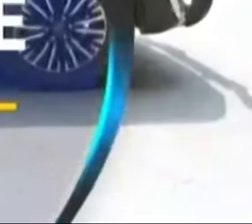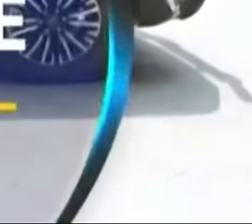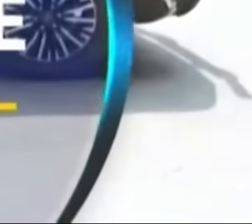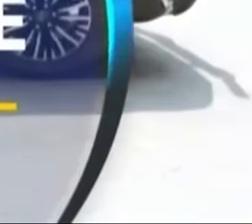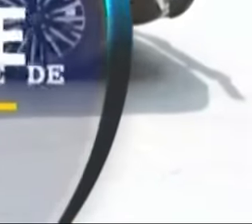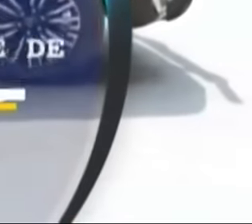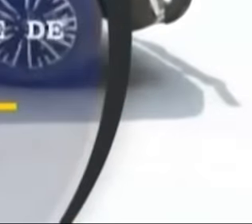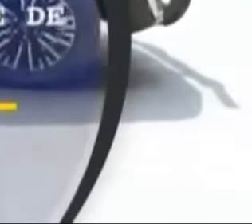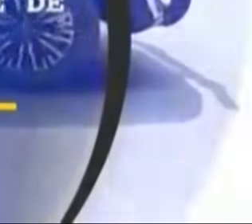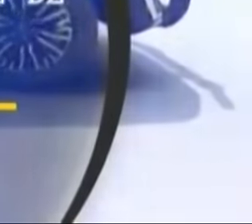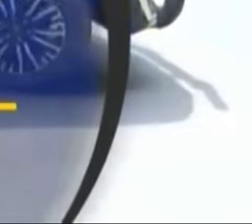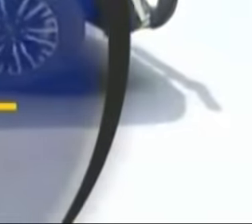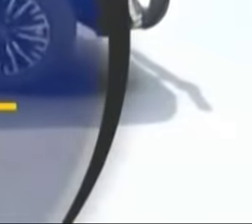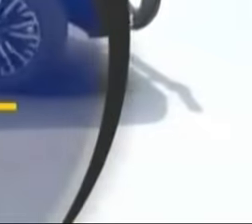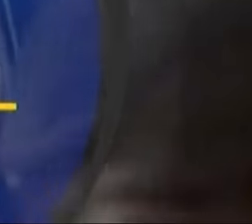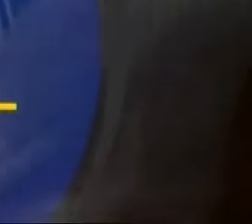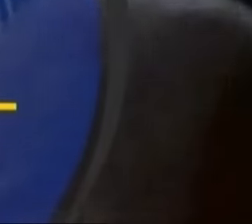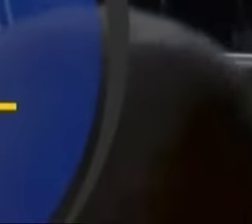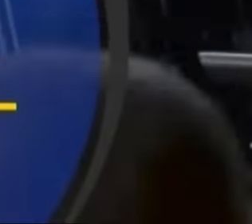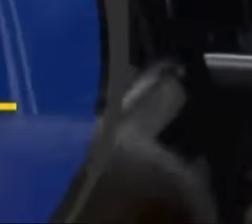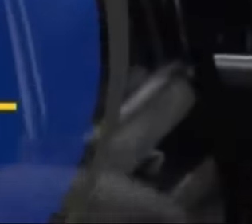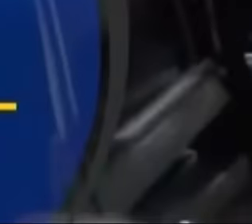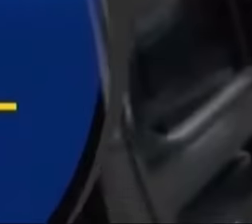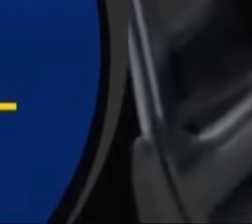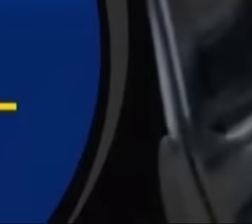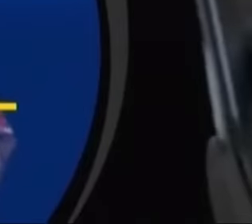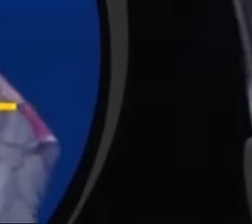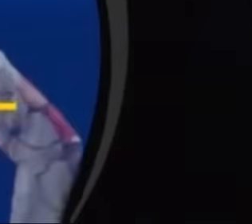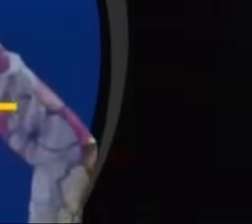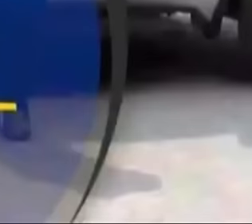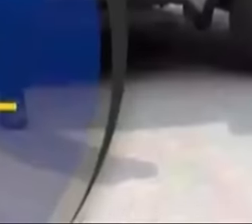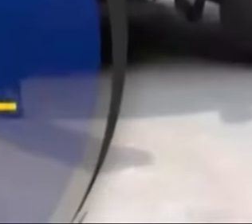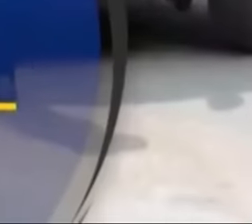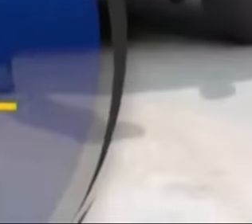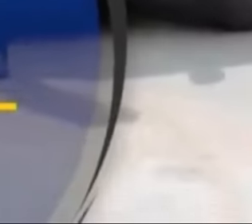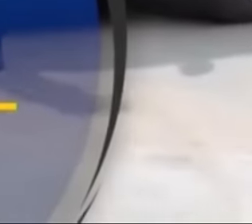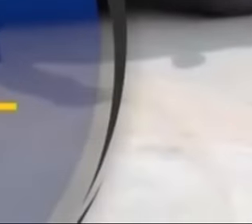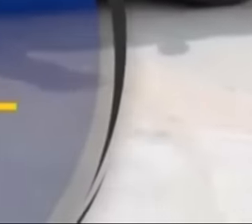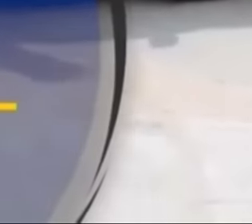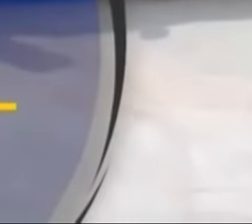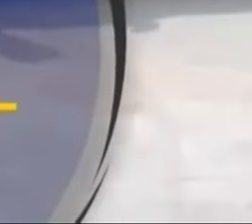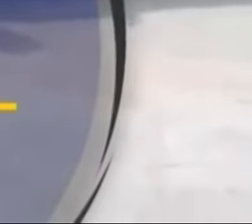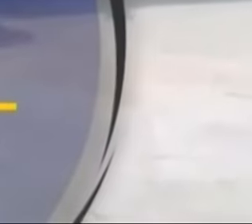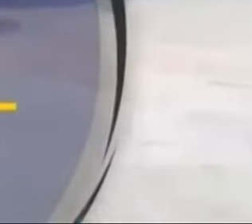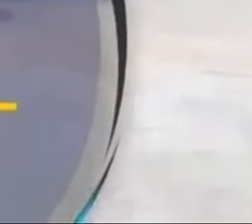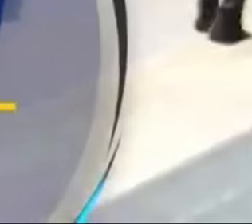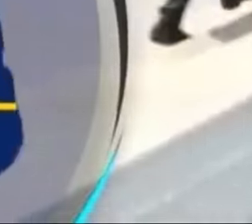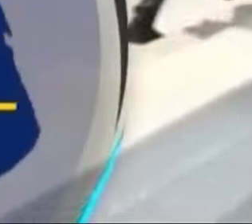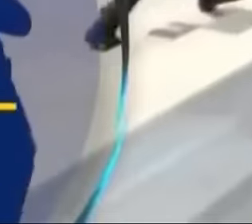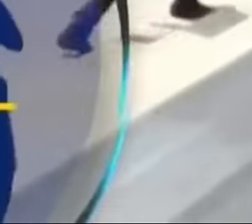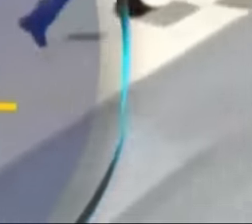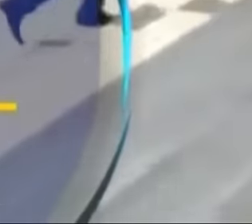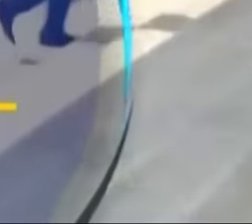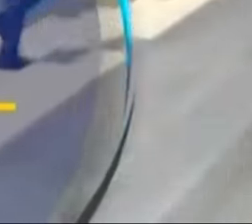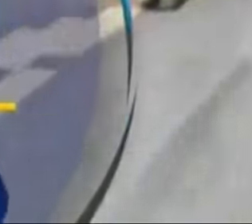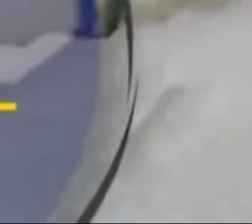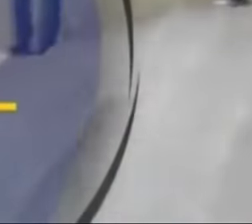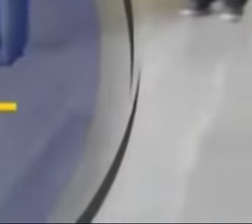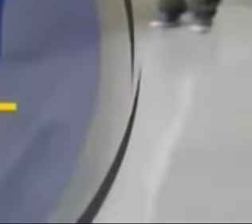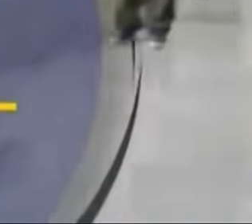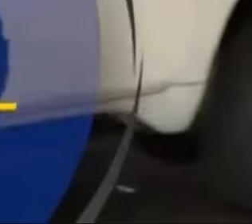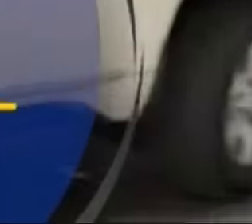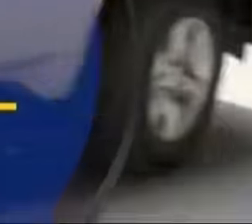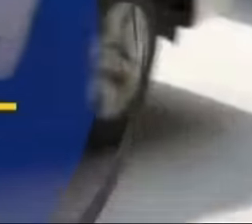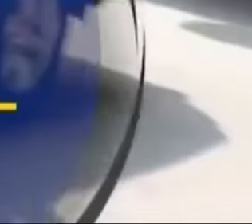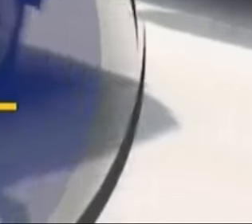la première ministre et les membres de son gouvernement. Judith Souminois a présenté les grands axes du programme